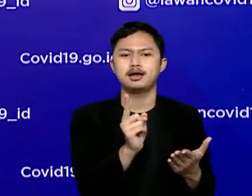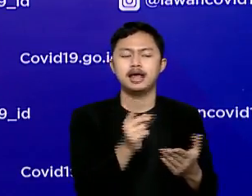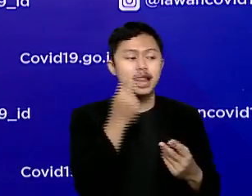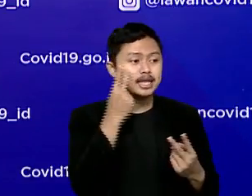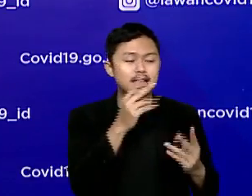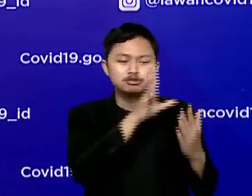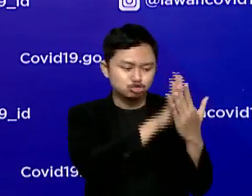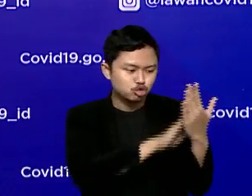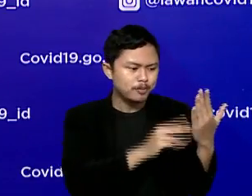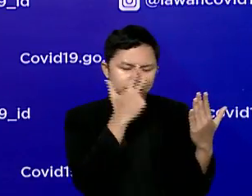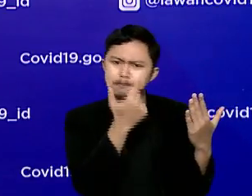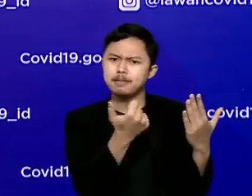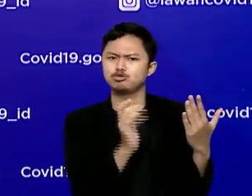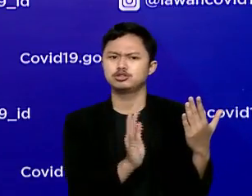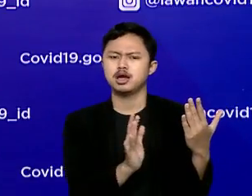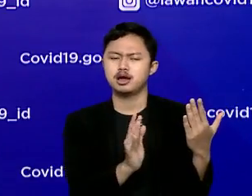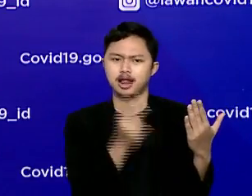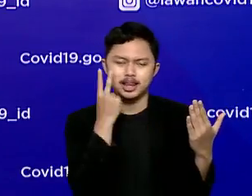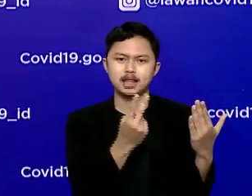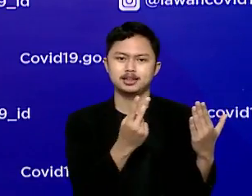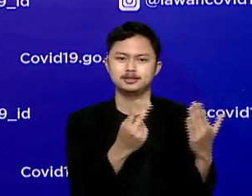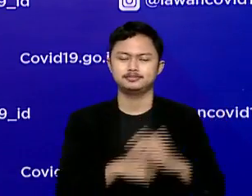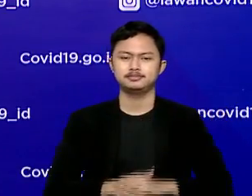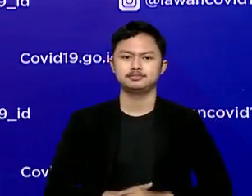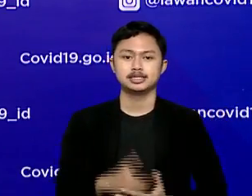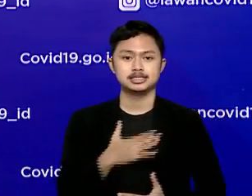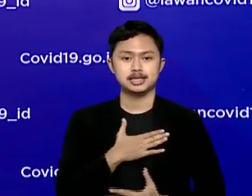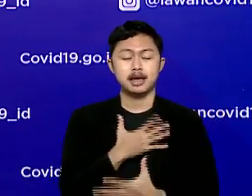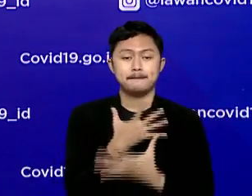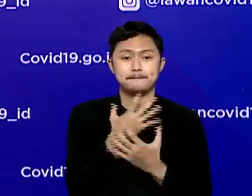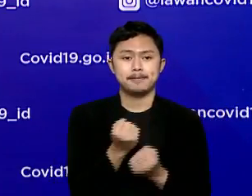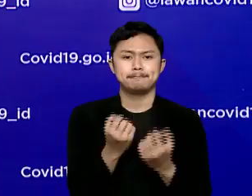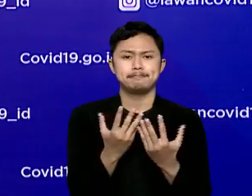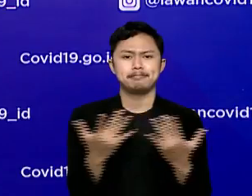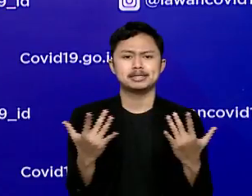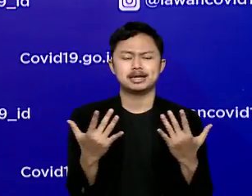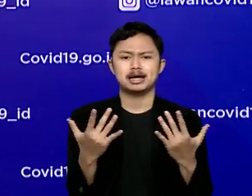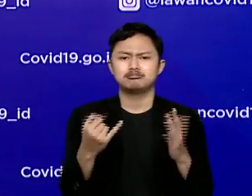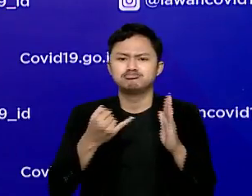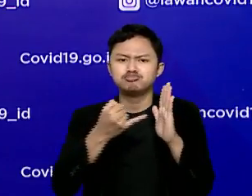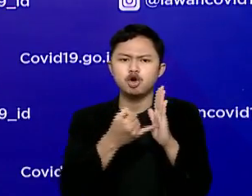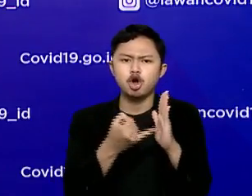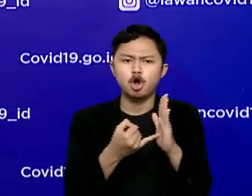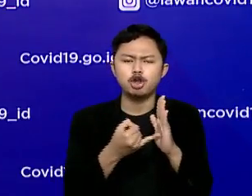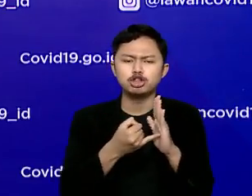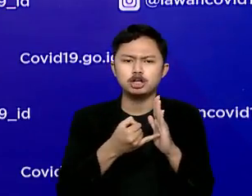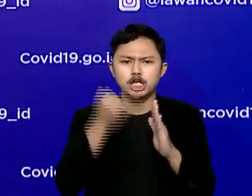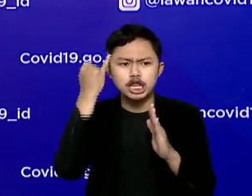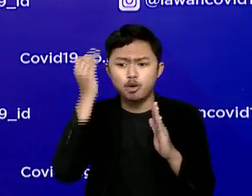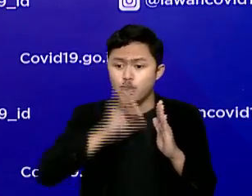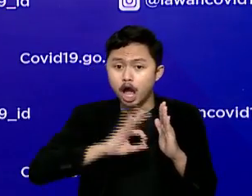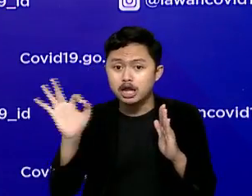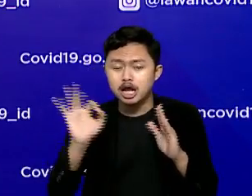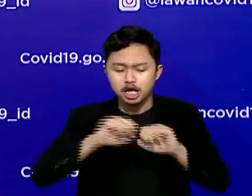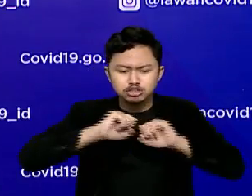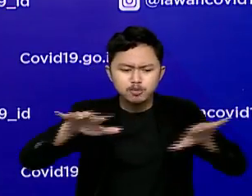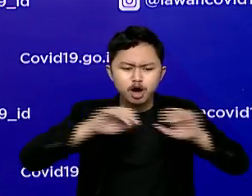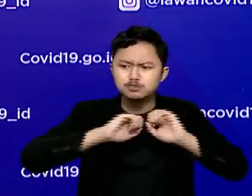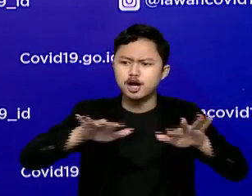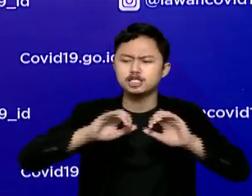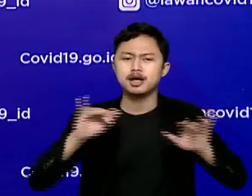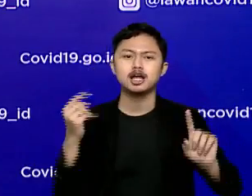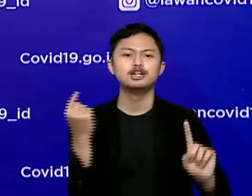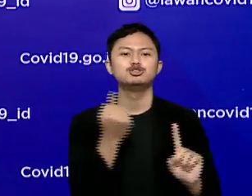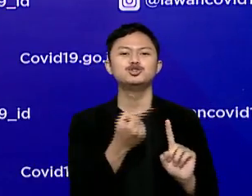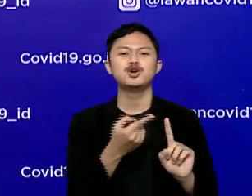sumber yang dapat dipercaya. Saya harapkan masyarakat tidak ikut menyebarkan konten tanpa basis ilmiah yang